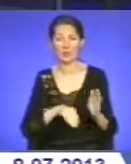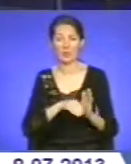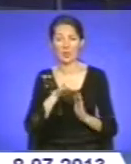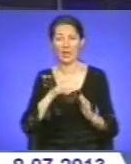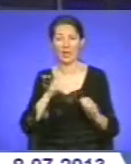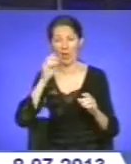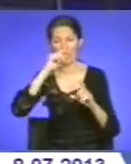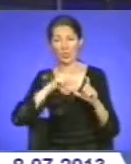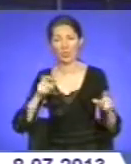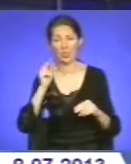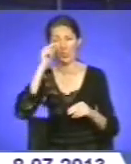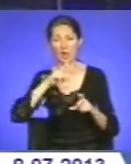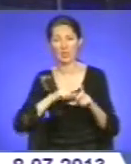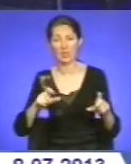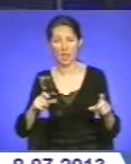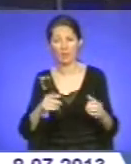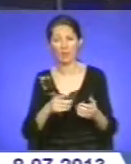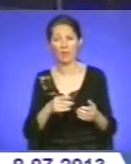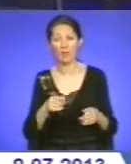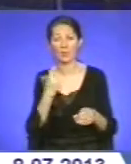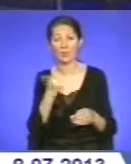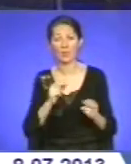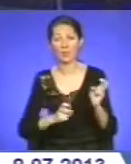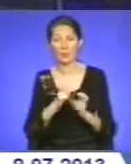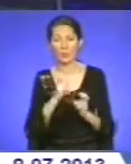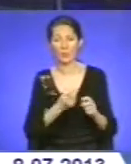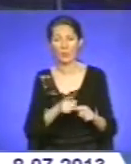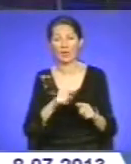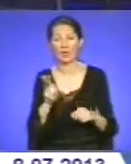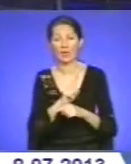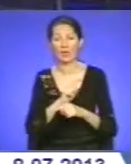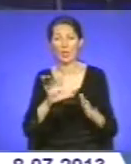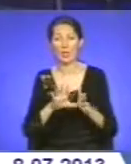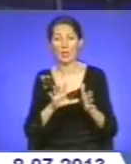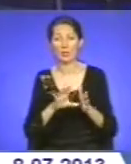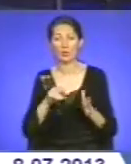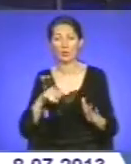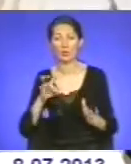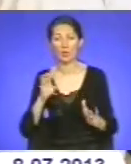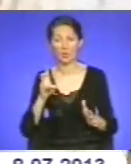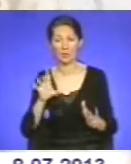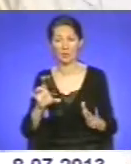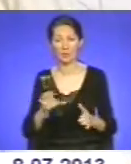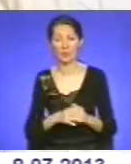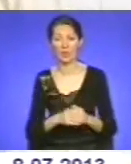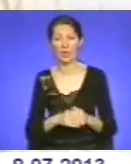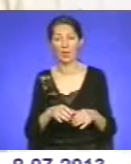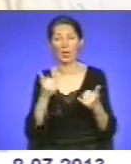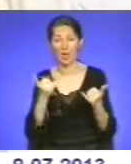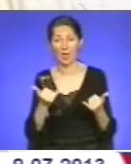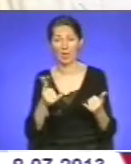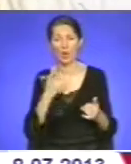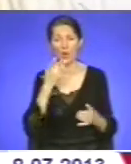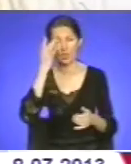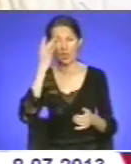підприємство, де запрацював цей стомат-кабінет – Тернопіль Електротранс. Там побували наші кореспонденти. Наразі у літній